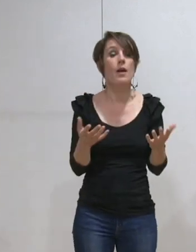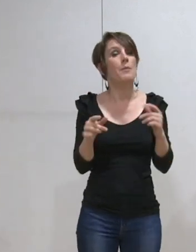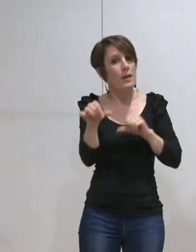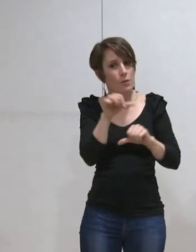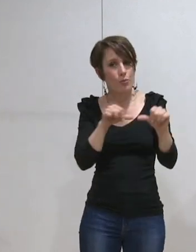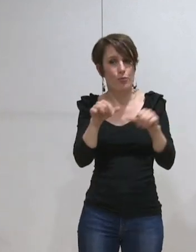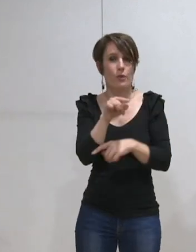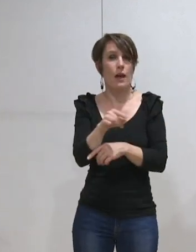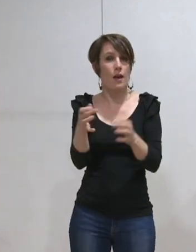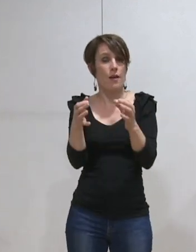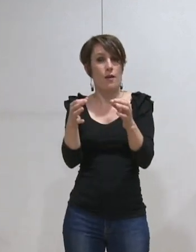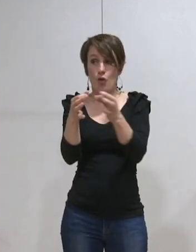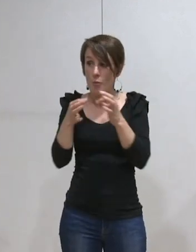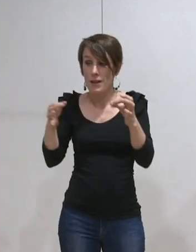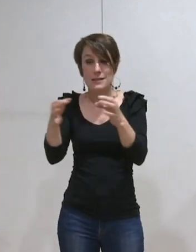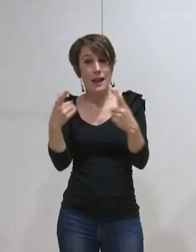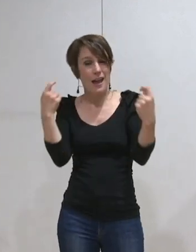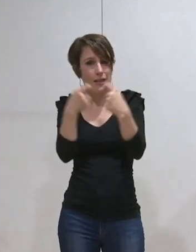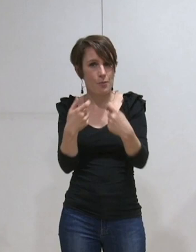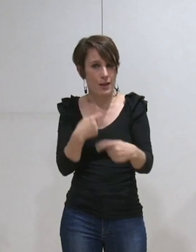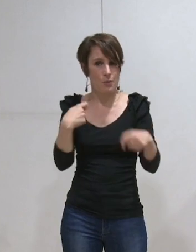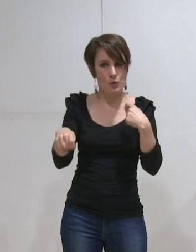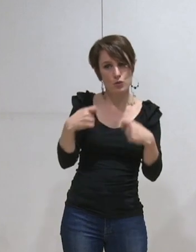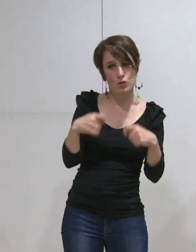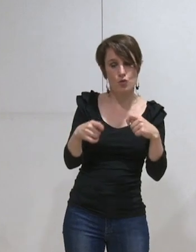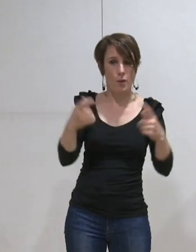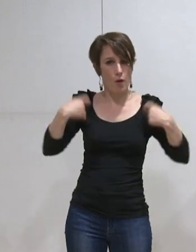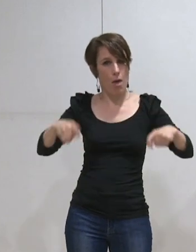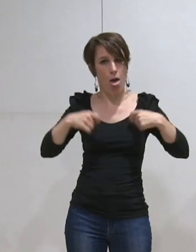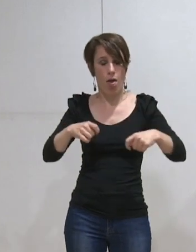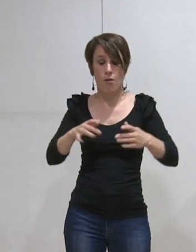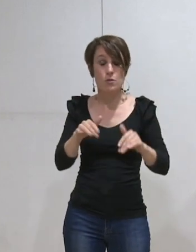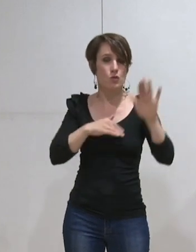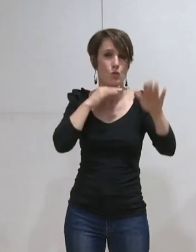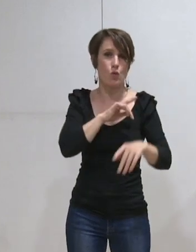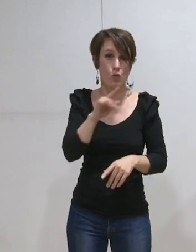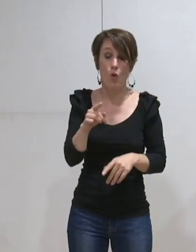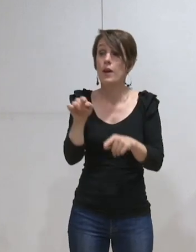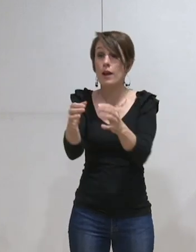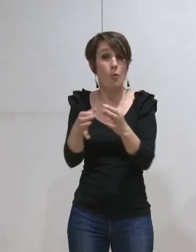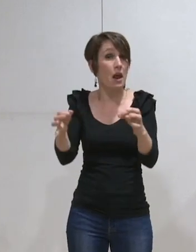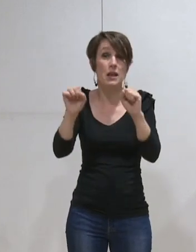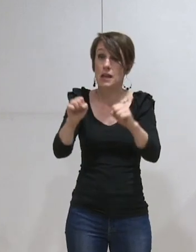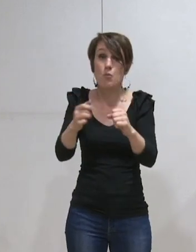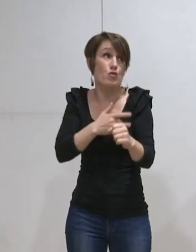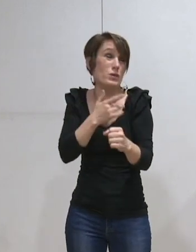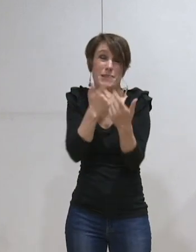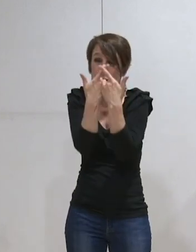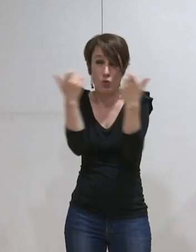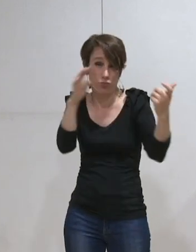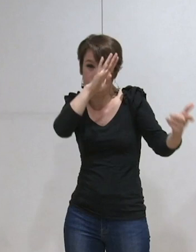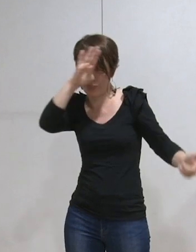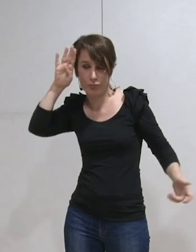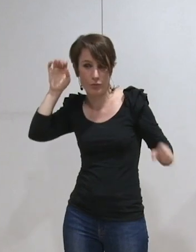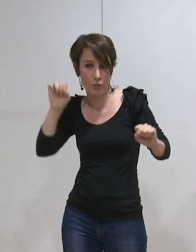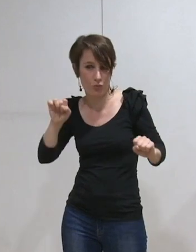des aménagements afin de maîtriser les dépenses et de ne pas figer les usages afin de de réaliser dans les plus brefs délis le